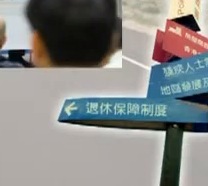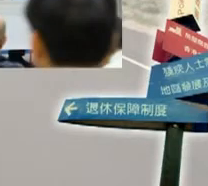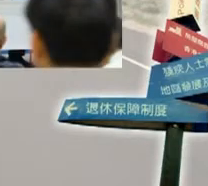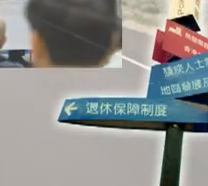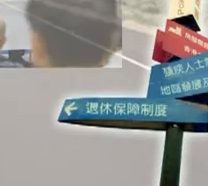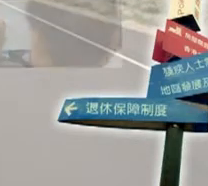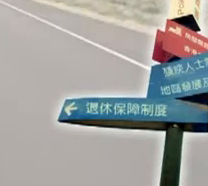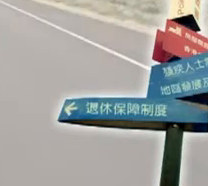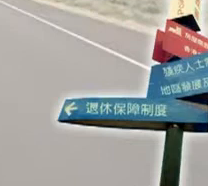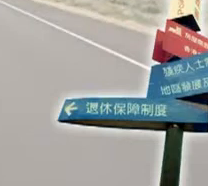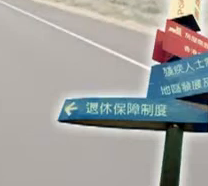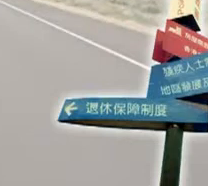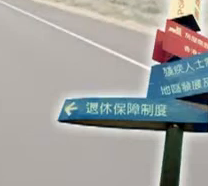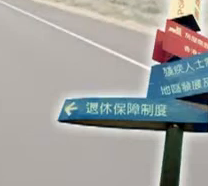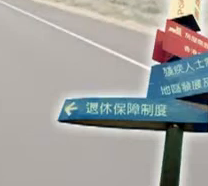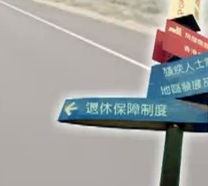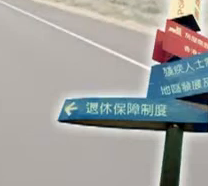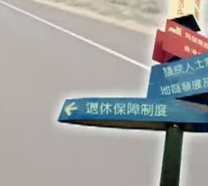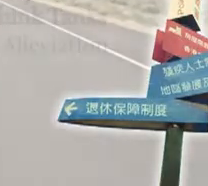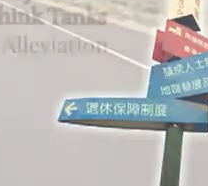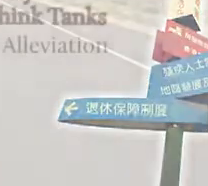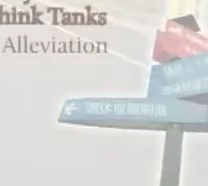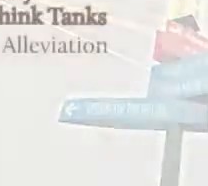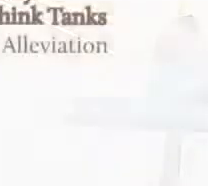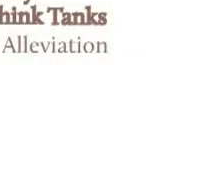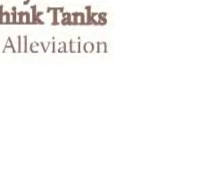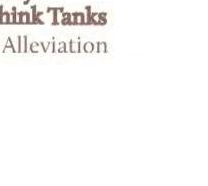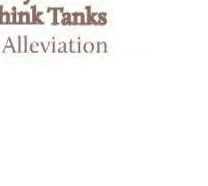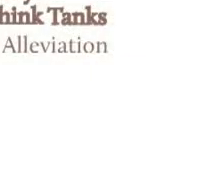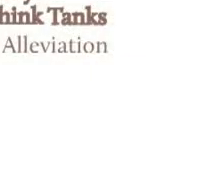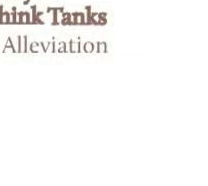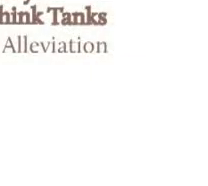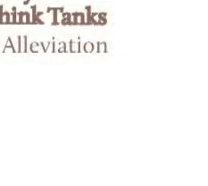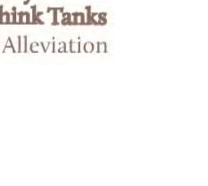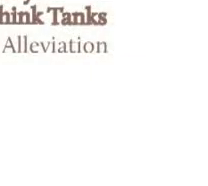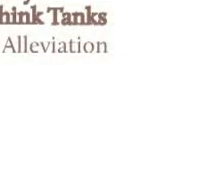论。有兴趣的朋友请留意 RTV 的网上更新。